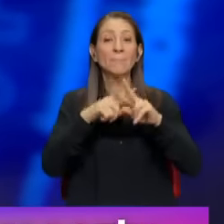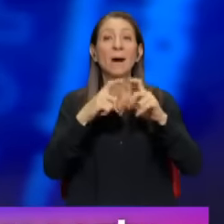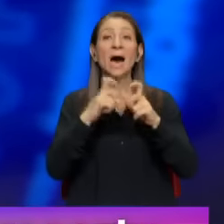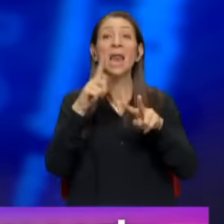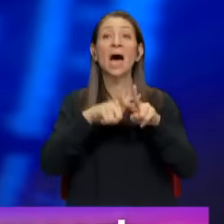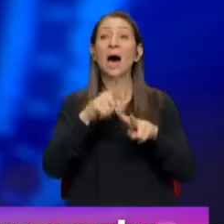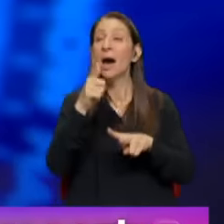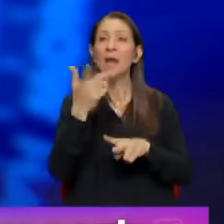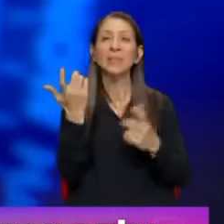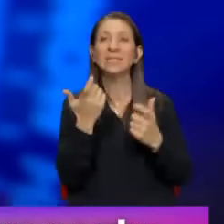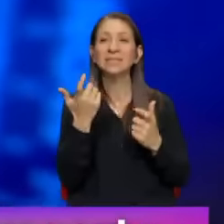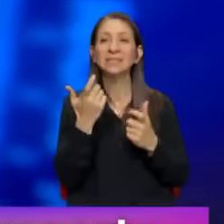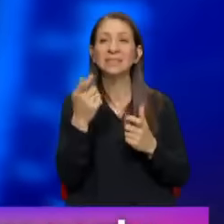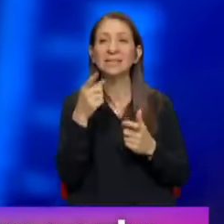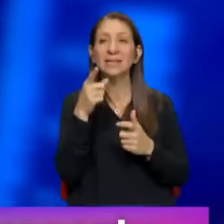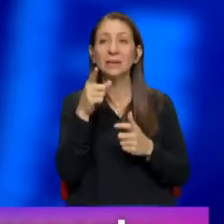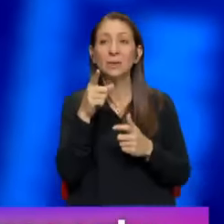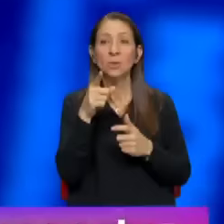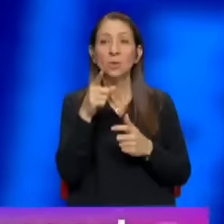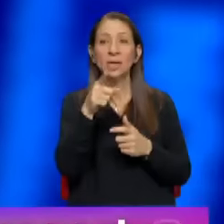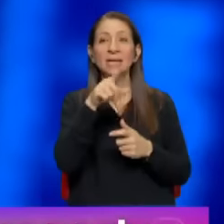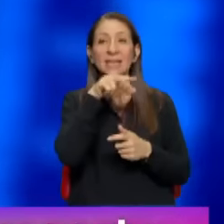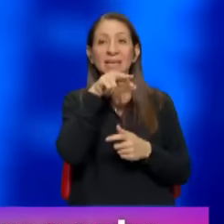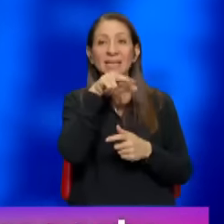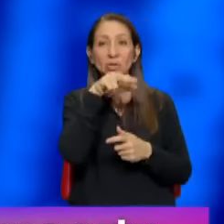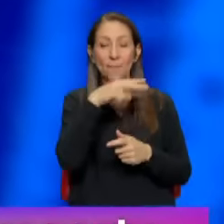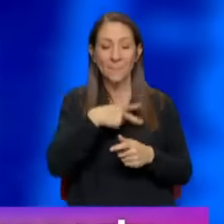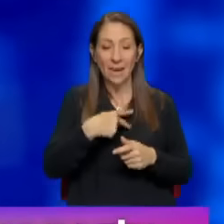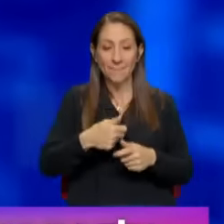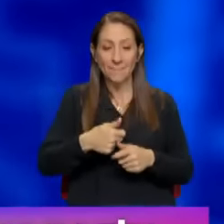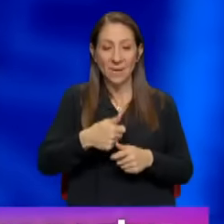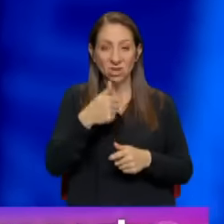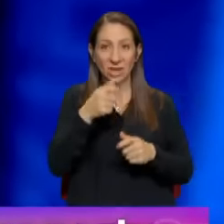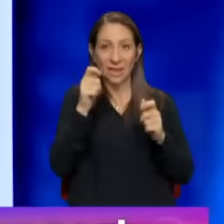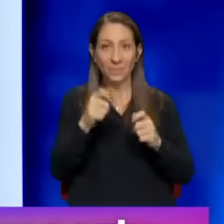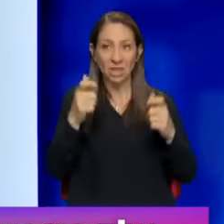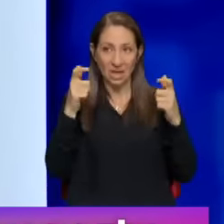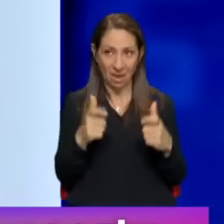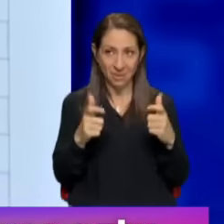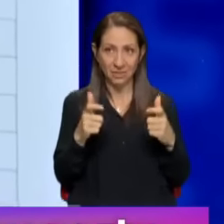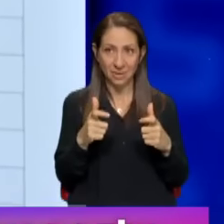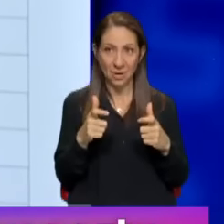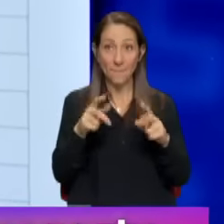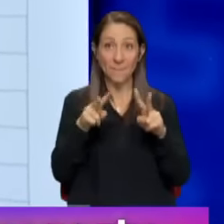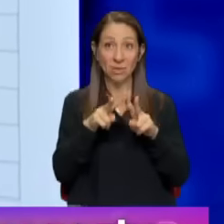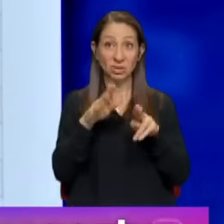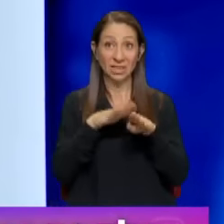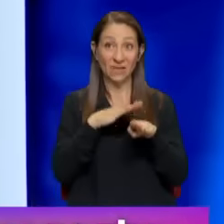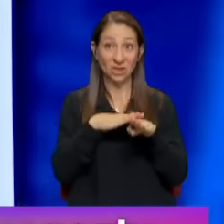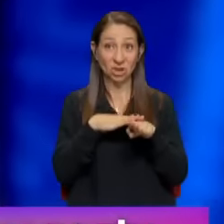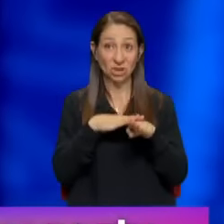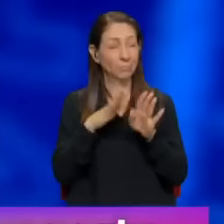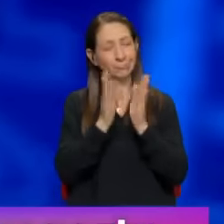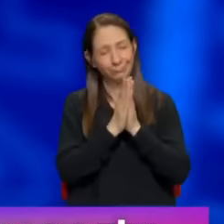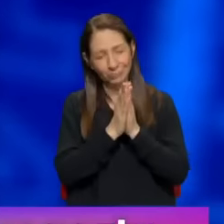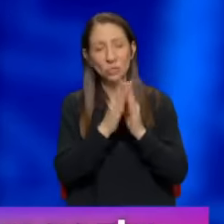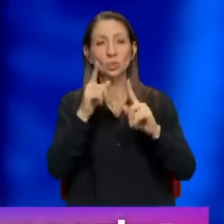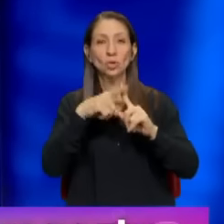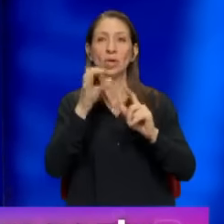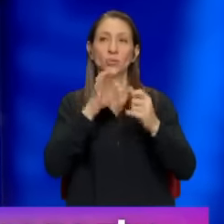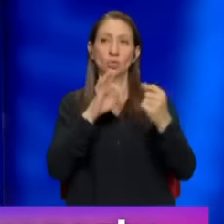mesela, Bala neresi? Burası Keçiören Belediye Başkanlığı yaptığı yer. Mansur, düzeltiyorum,